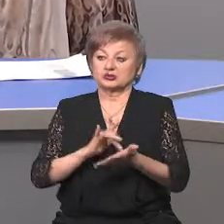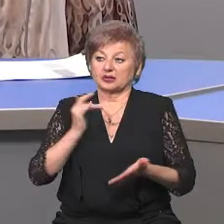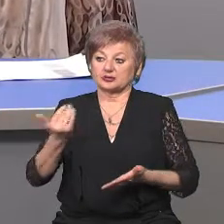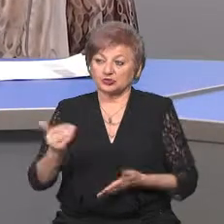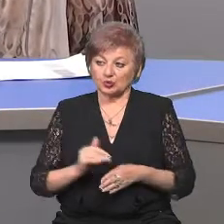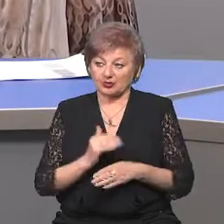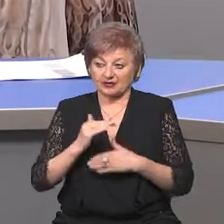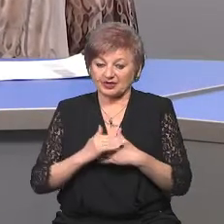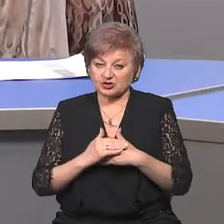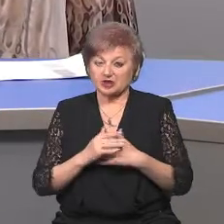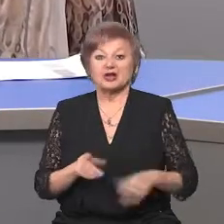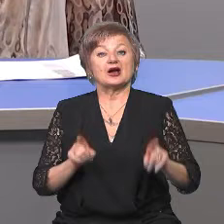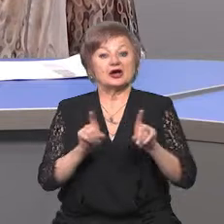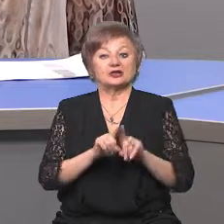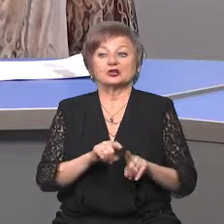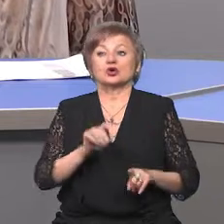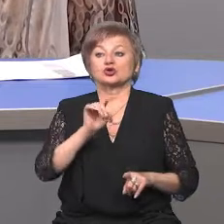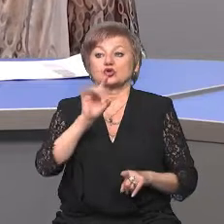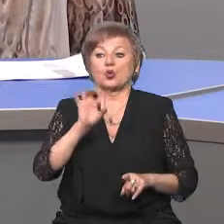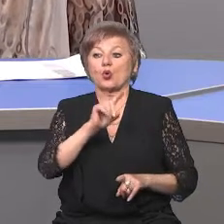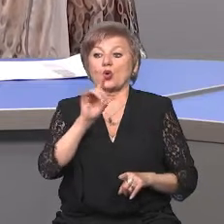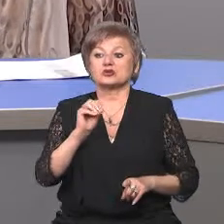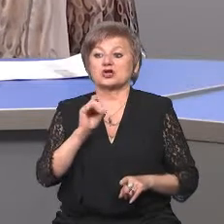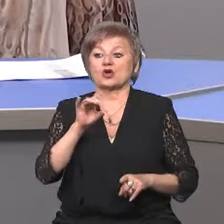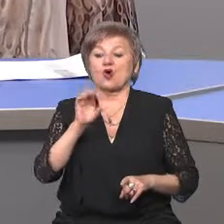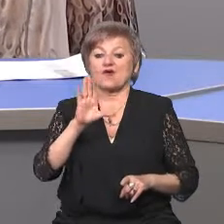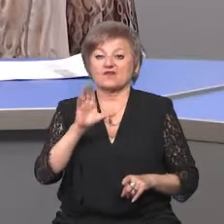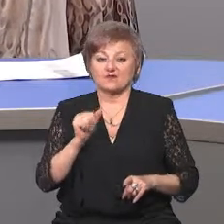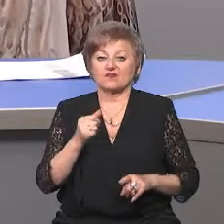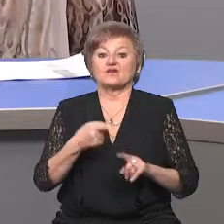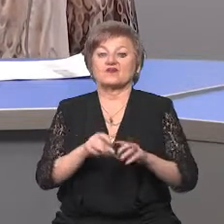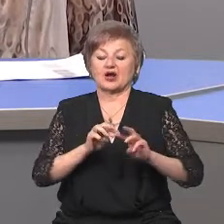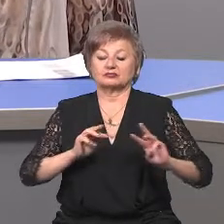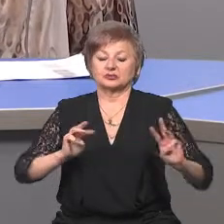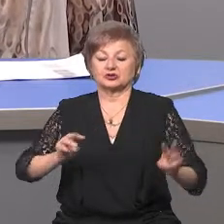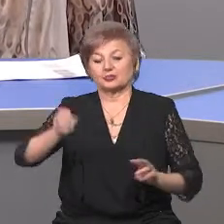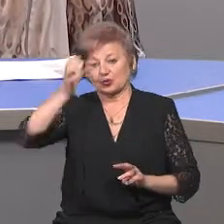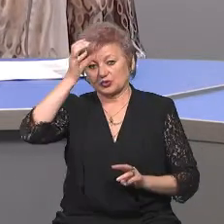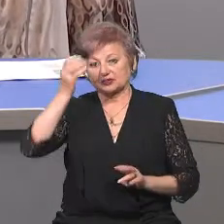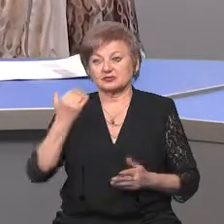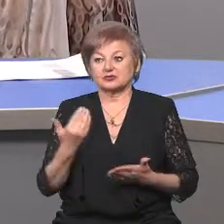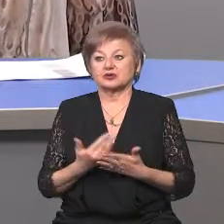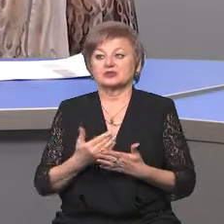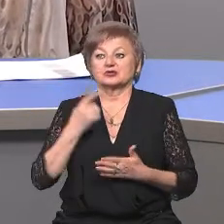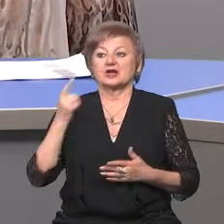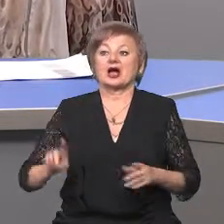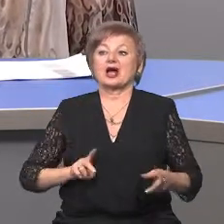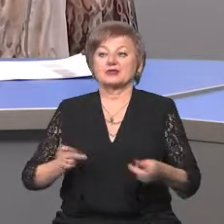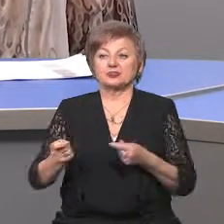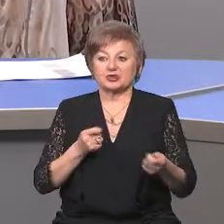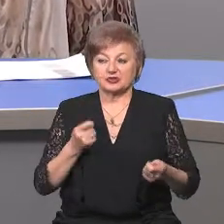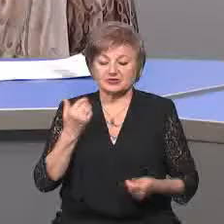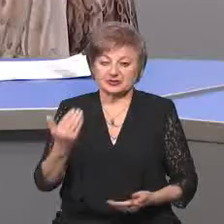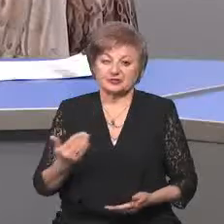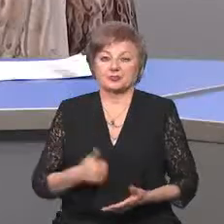пані. Добрий вечір. А також Тетяну Озерову, директорку департаменту освіти та науки обласної державної адміністрації. Добрий вечір,